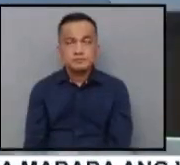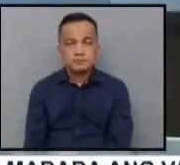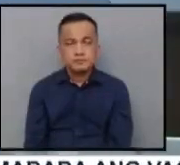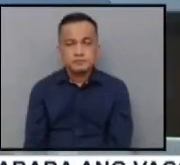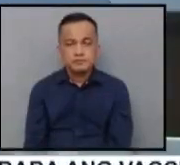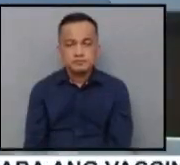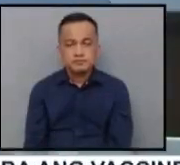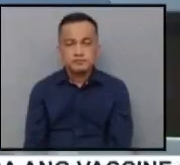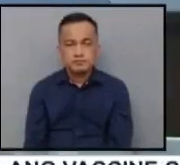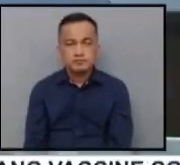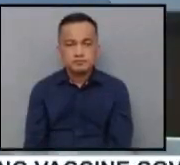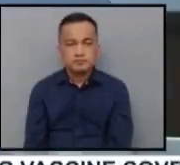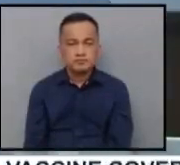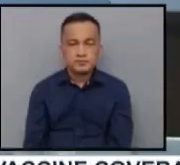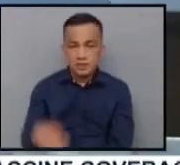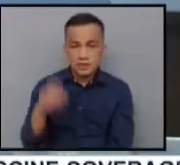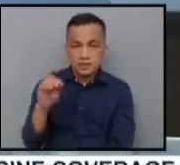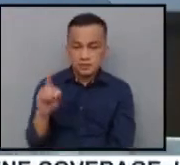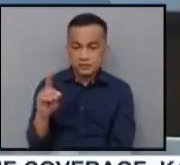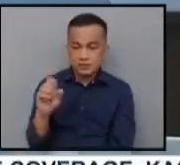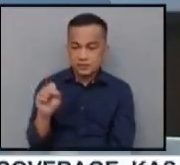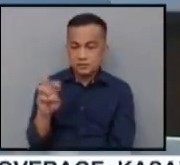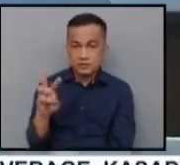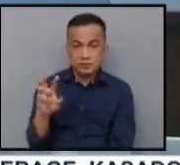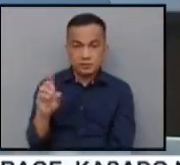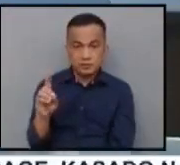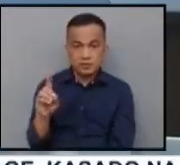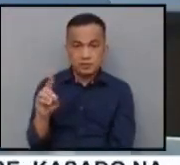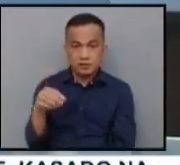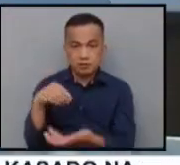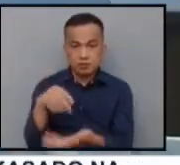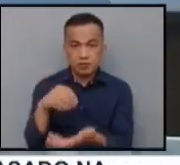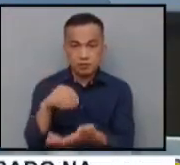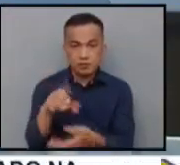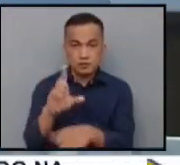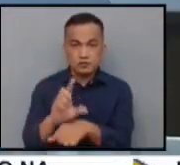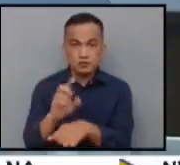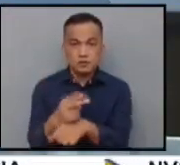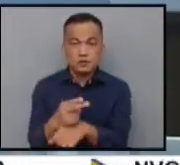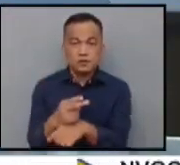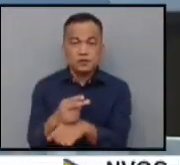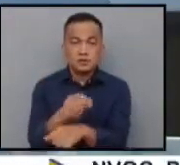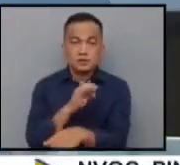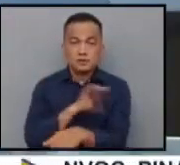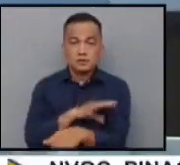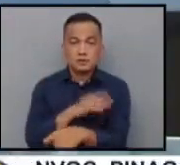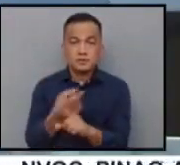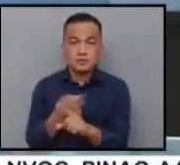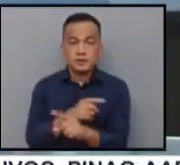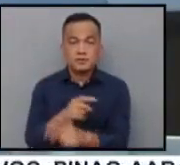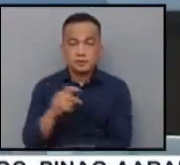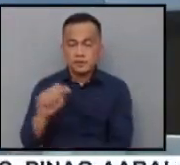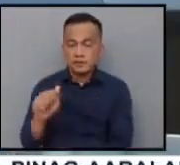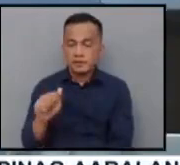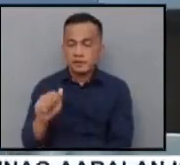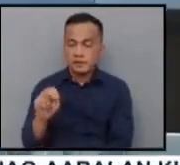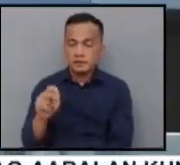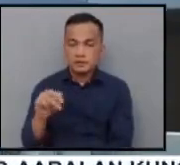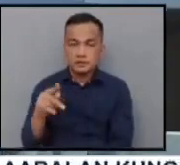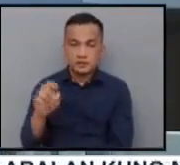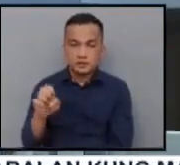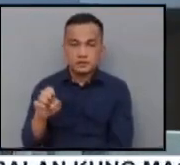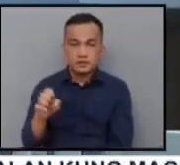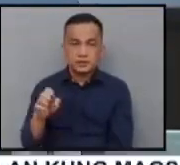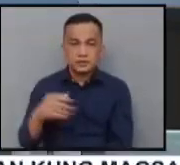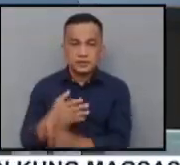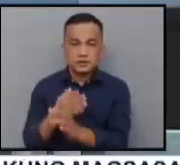Department of Social Welfare and Development namigay po ng tulong pangkabuhayan sa mga benepisyaryo mula sa Antique. Davao City Health Office, nagsagawa